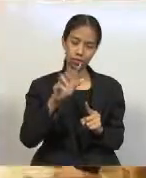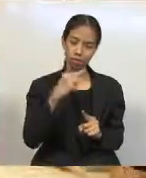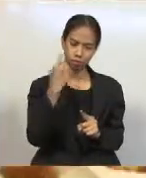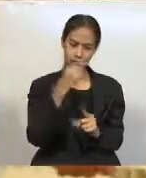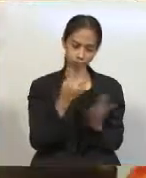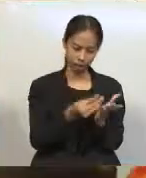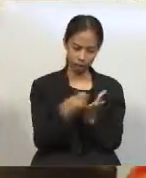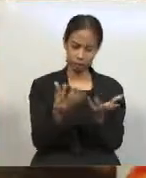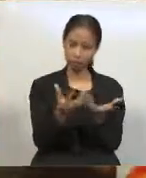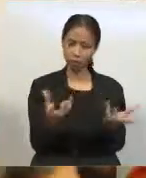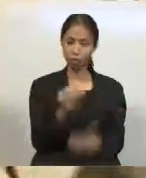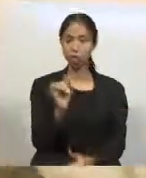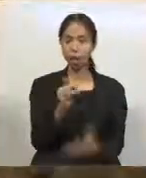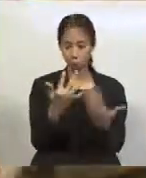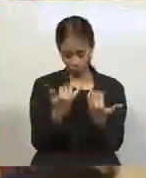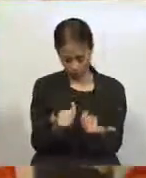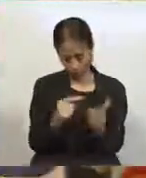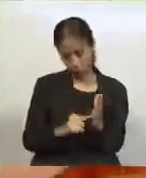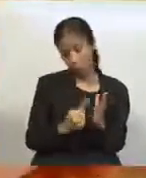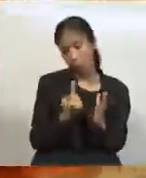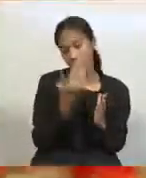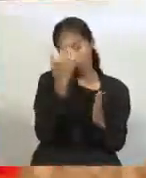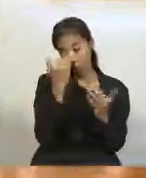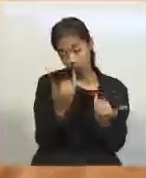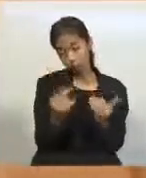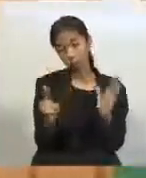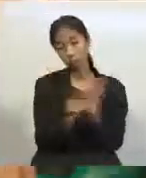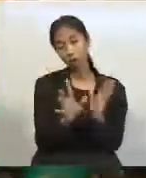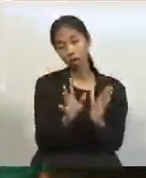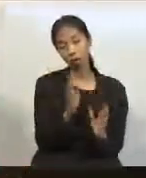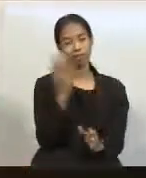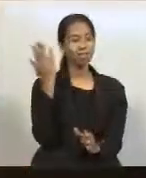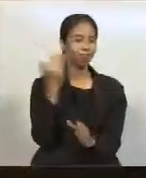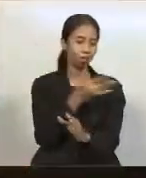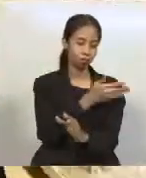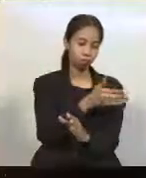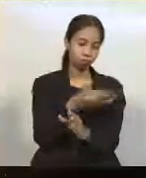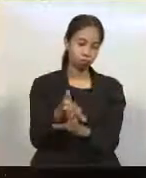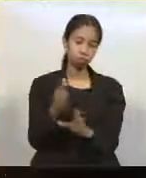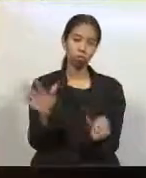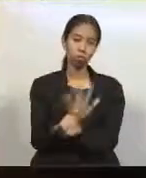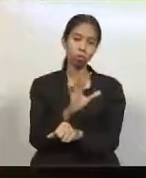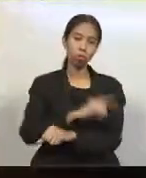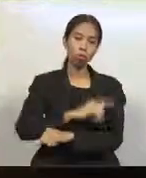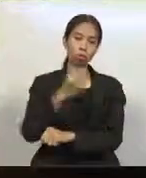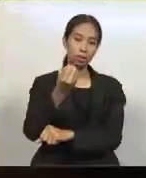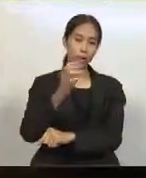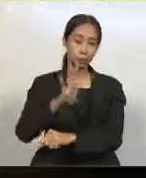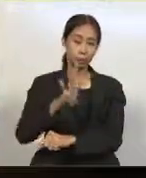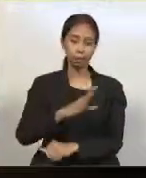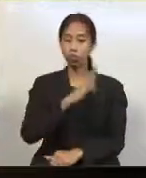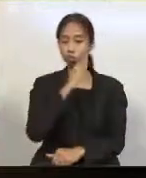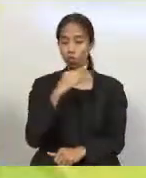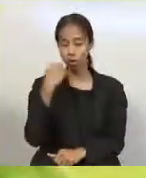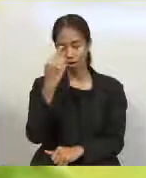ายขอให้เริ่มใช้จ่ายภายในวันนี้เพราะว่าจะเป็นวันสุดท้ายที่ครบ14วันเพื่อรักษาสิทธิ์นะคะและสำหรับผู้ที่ลงทะเบียน